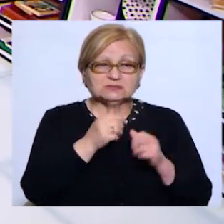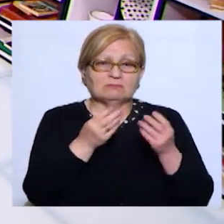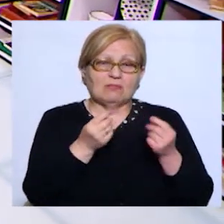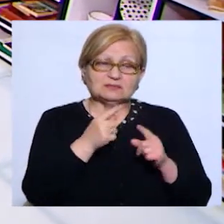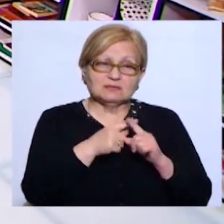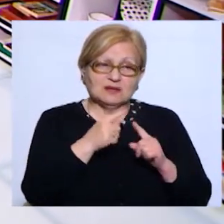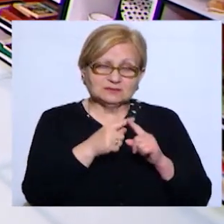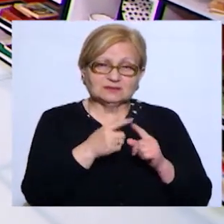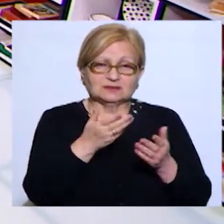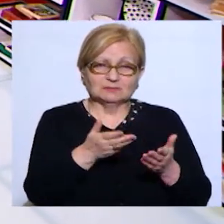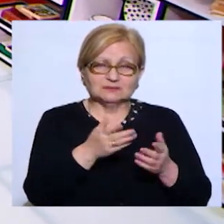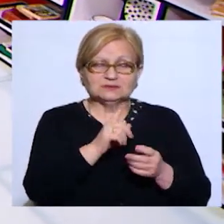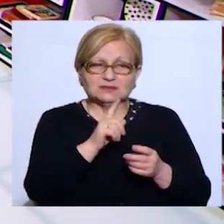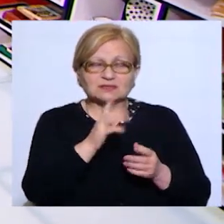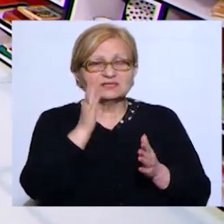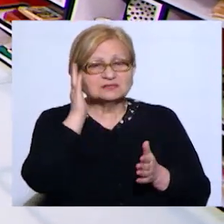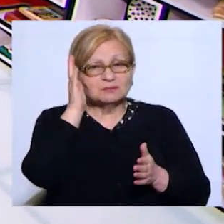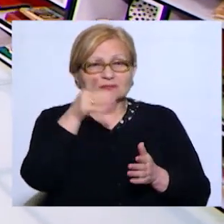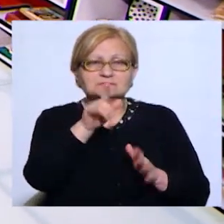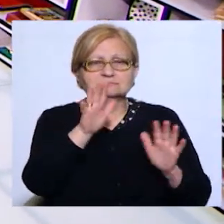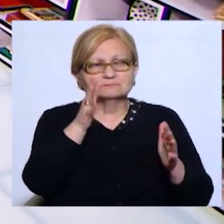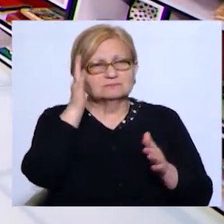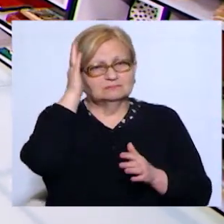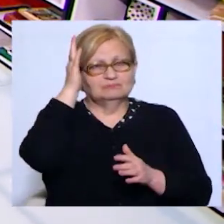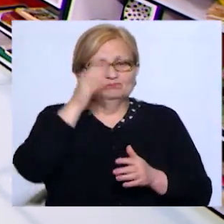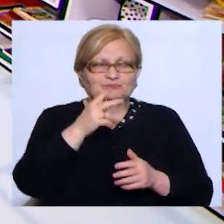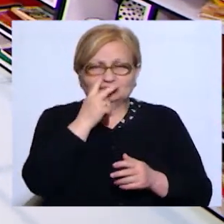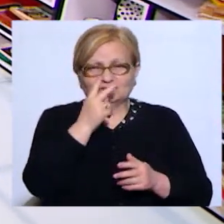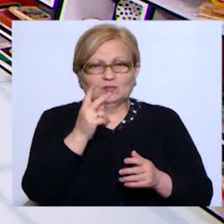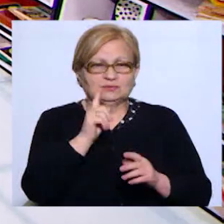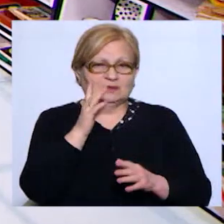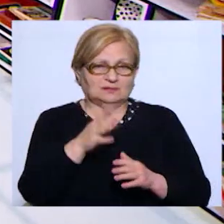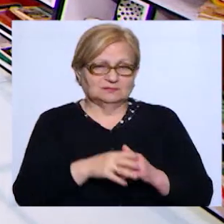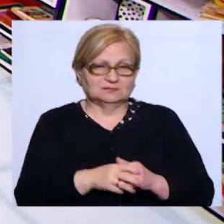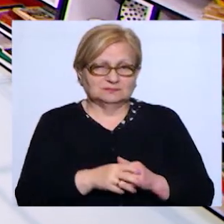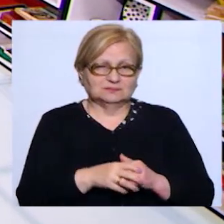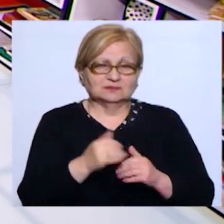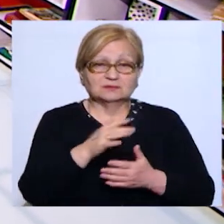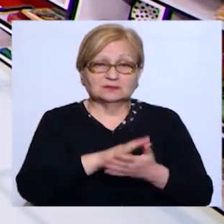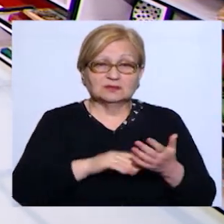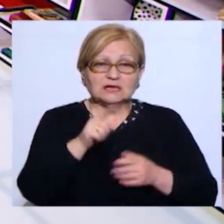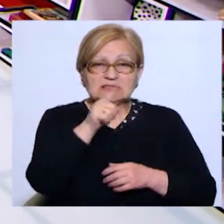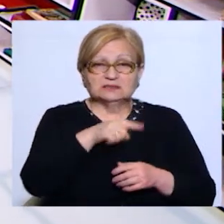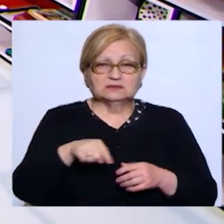თქვენ ცნობილი მათემატიკოსები გამოხვიდეთ, რისი ძალიან დიდი იმედიც მაქვს. გავაგრძელოთ ახლა წრეებზე მუშაობა.